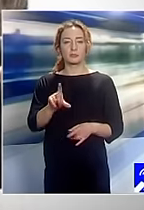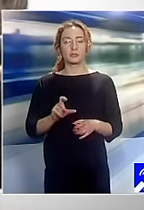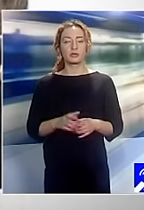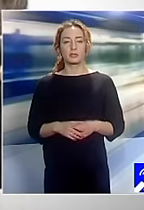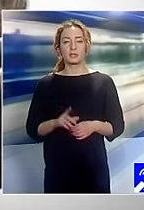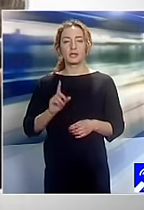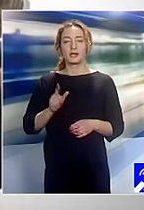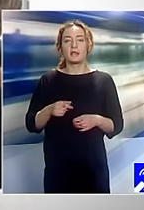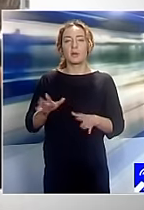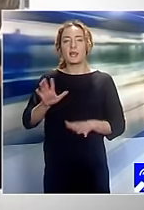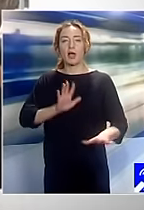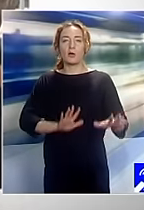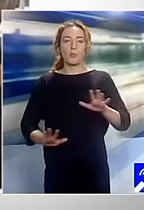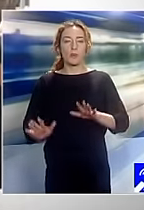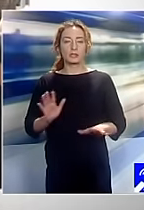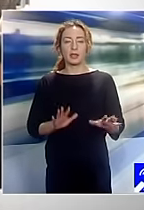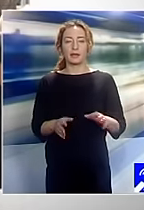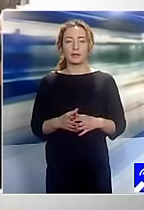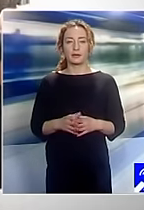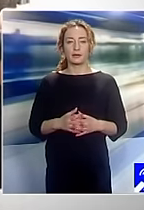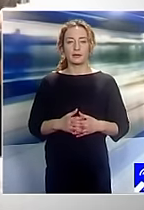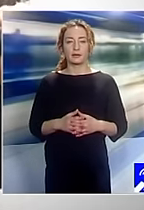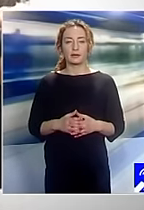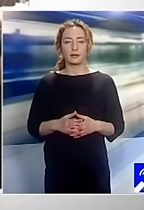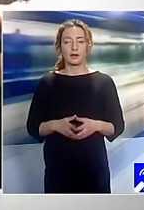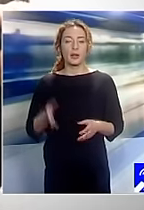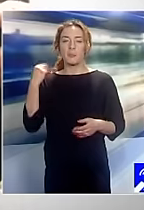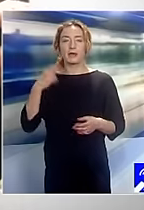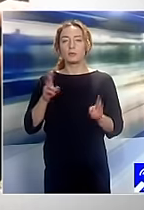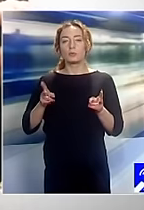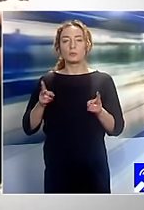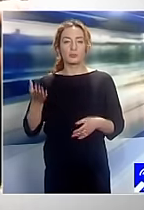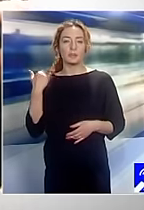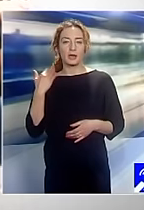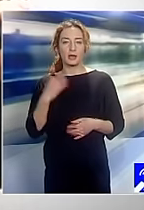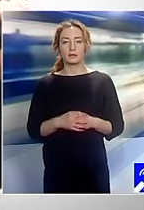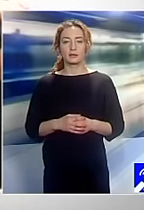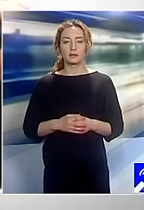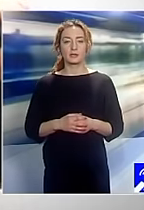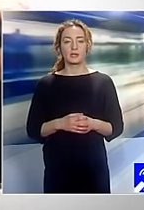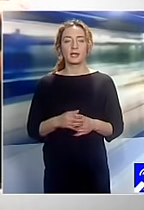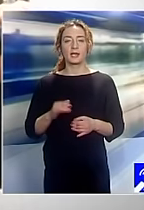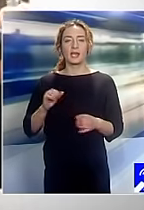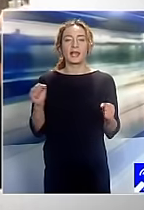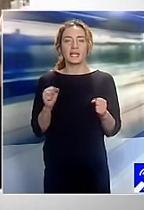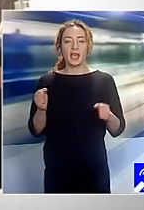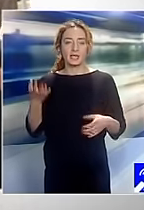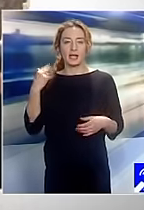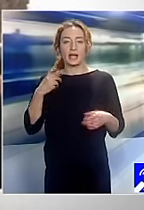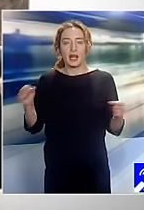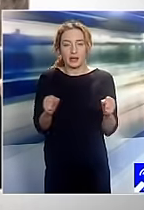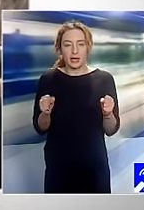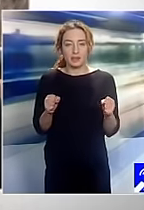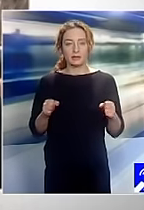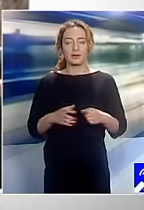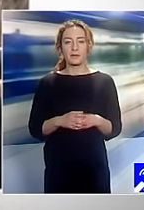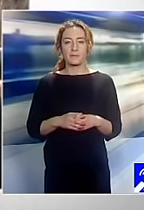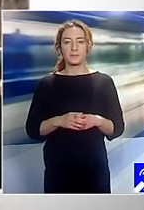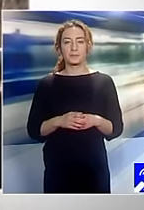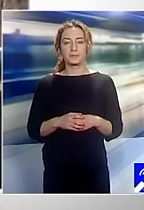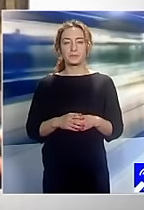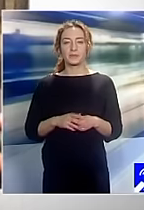Ne acomodăm la... Dar mai de mult cum erau iernile? Iarna era iarnă, era cel